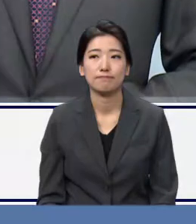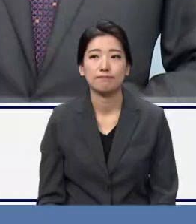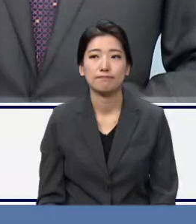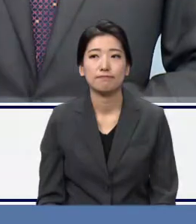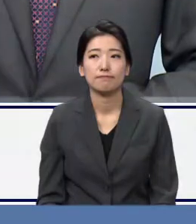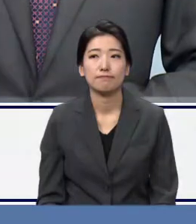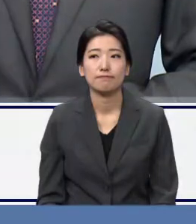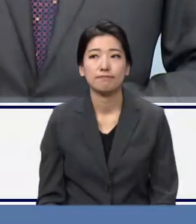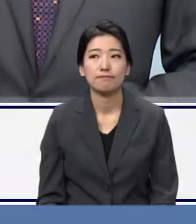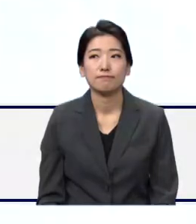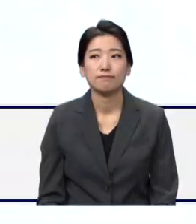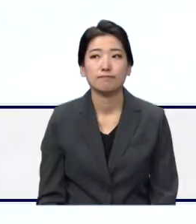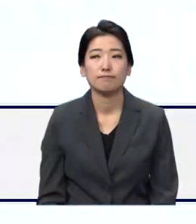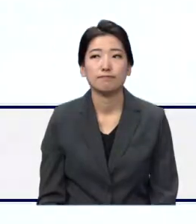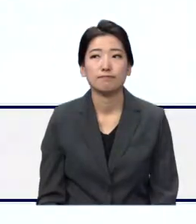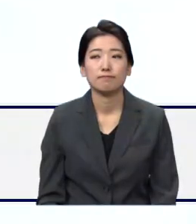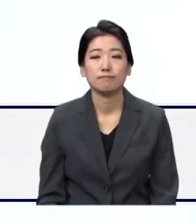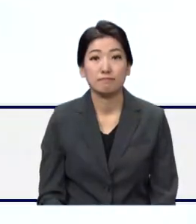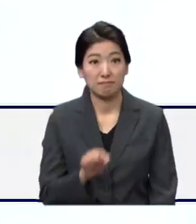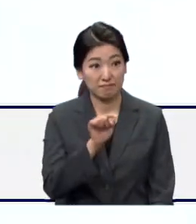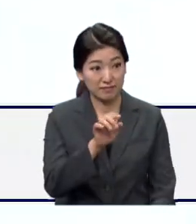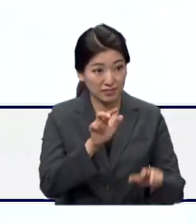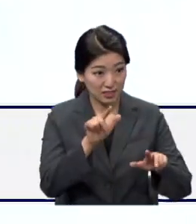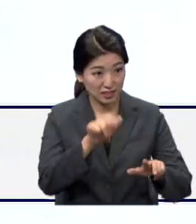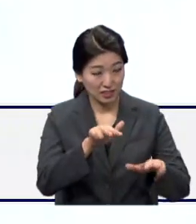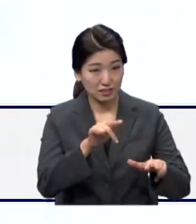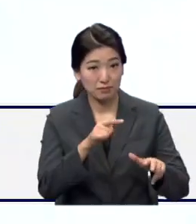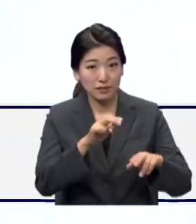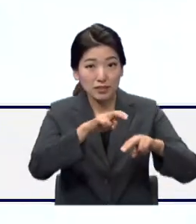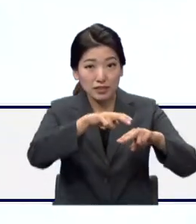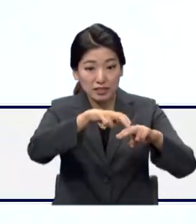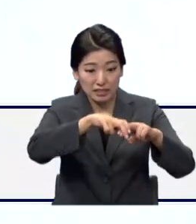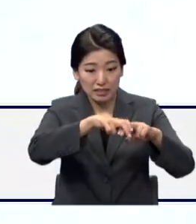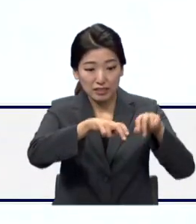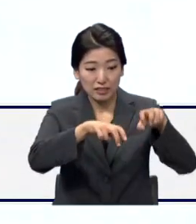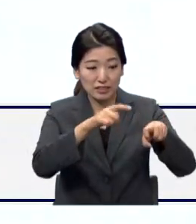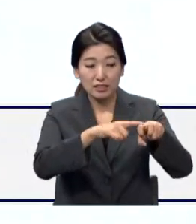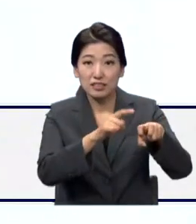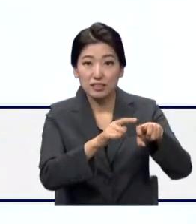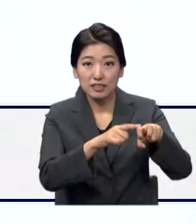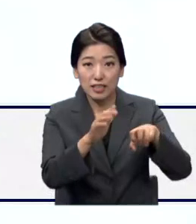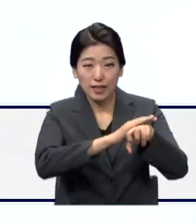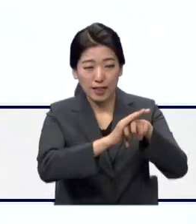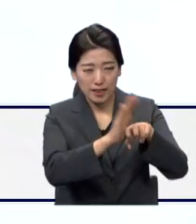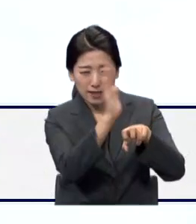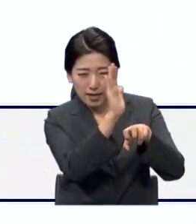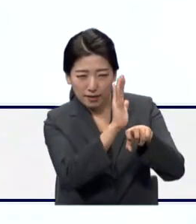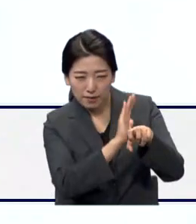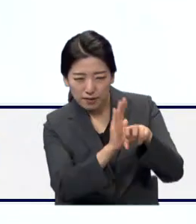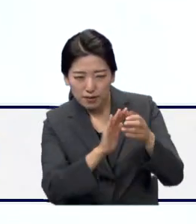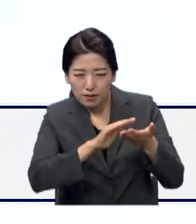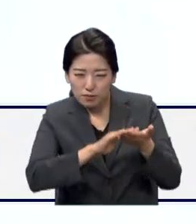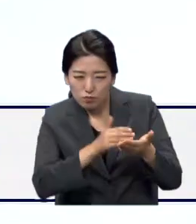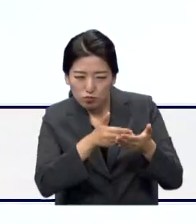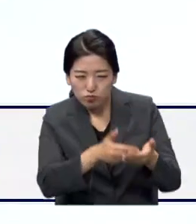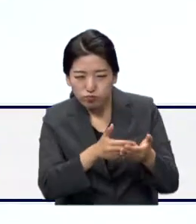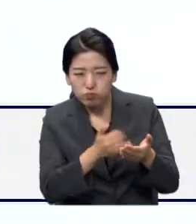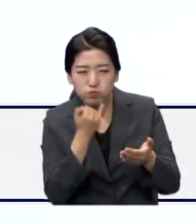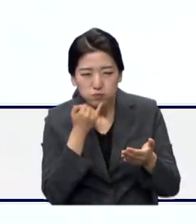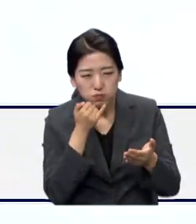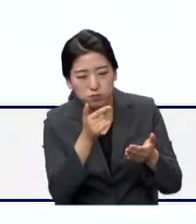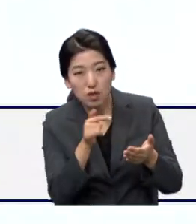그래도 그나마 외부로 갔으니까 저만큼 하는 거지 북한 로 가거나 그러잖아요 그러면은 어떤 공개적인